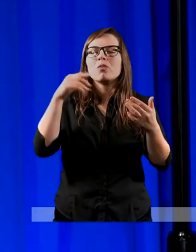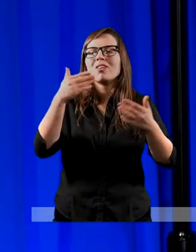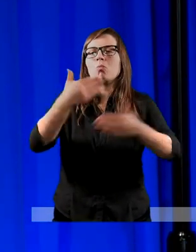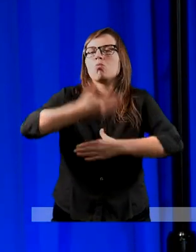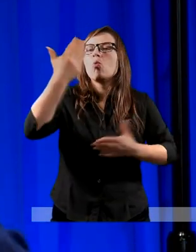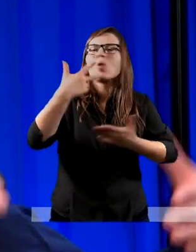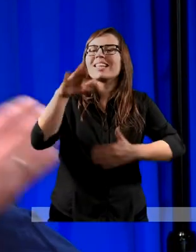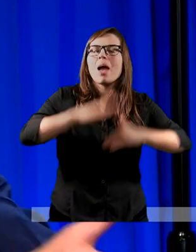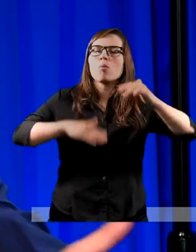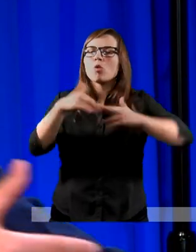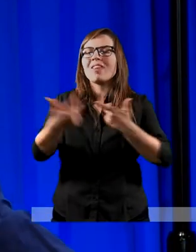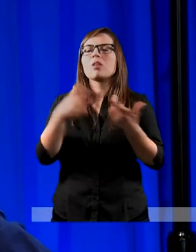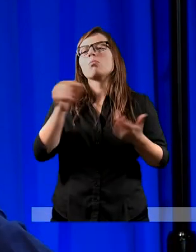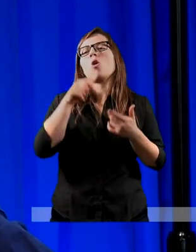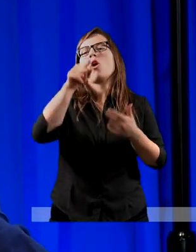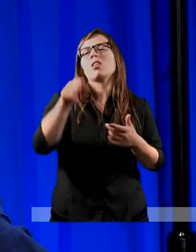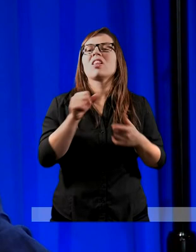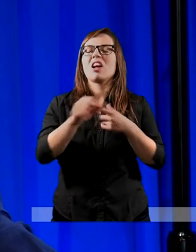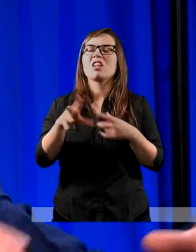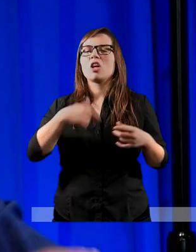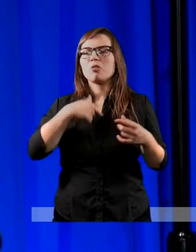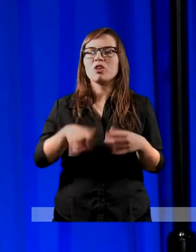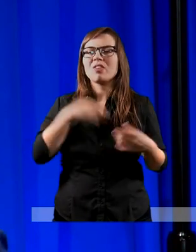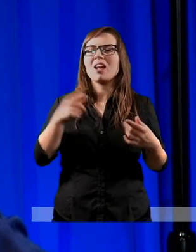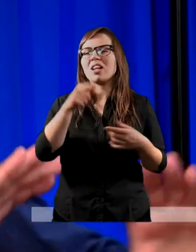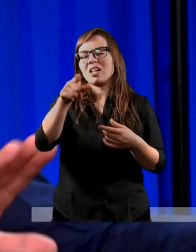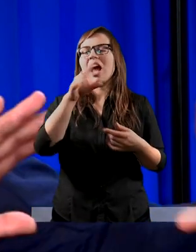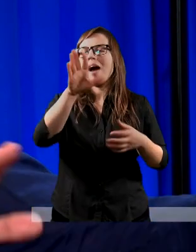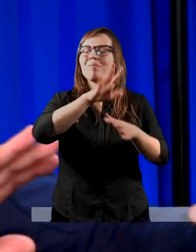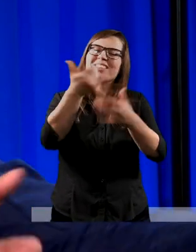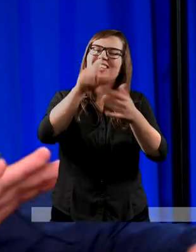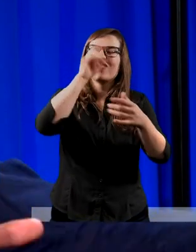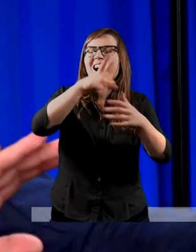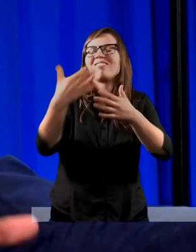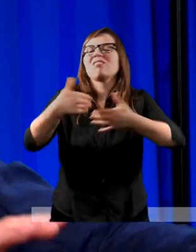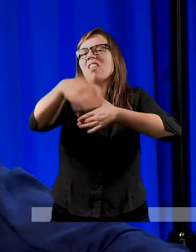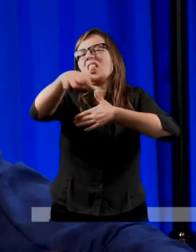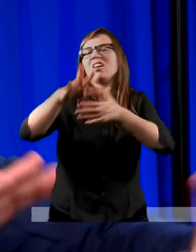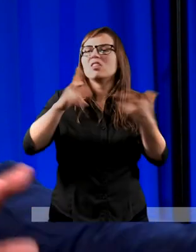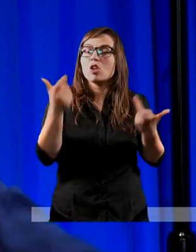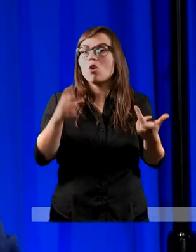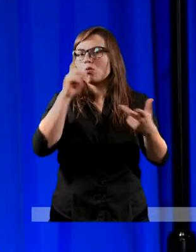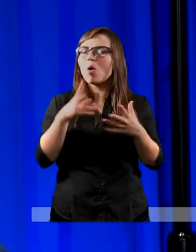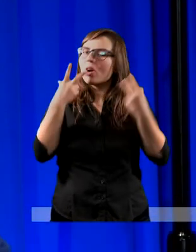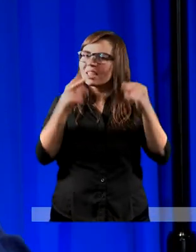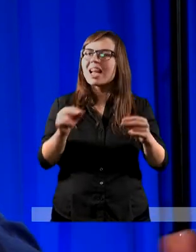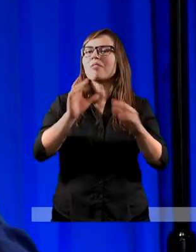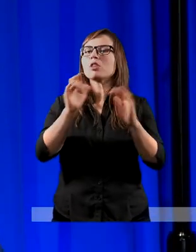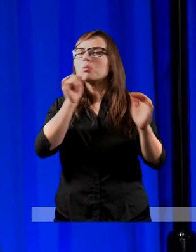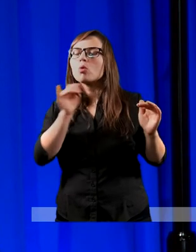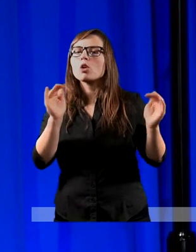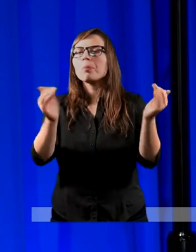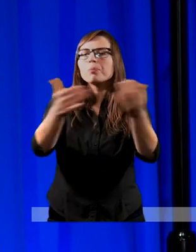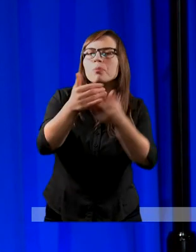wielki mur i powiedzieć, teraz tu jest strefa święta, tu jesteśmy my, a tam, wiadomo, plebs, goje, czy jakieś